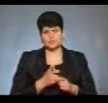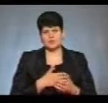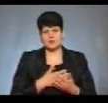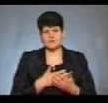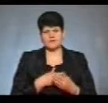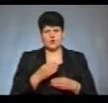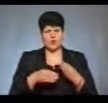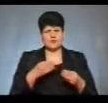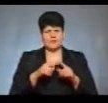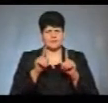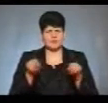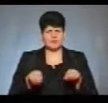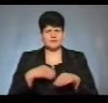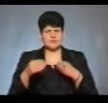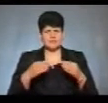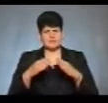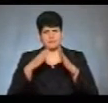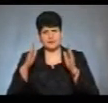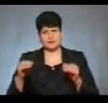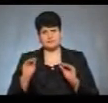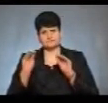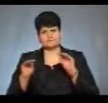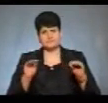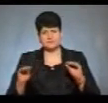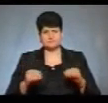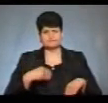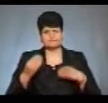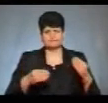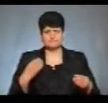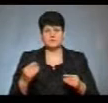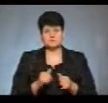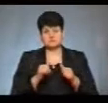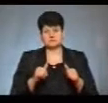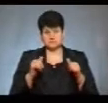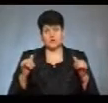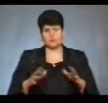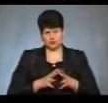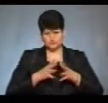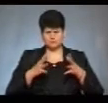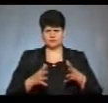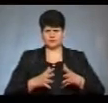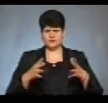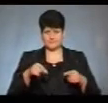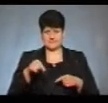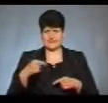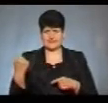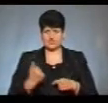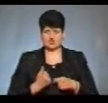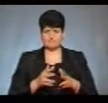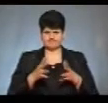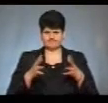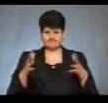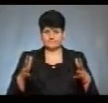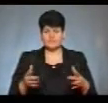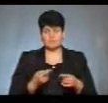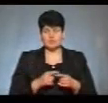роздачі листівок, це встановлюються намети рекламні. От, вона зросла і вона буде наростати ще от цей тиждень, тому що це